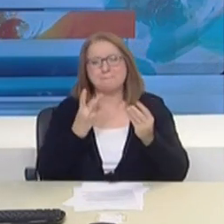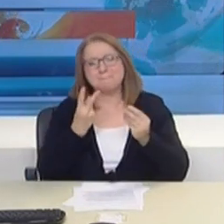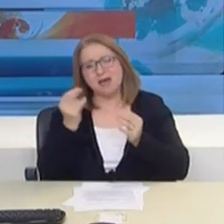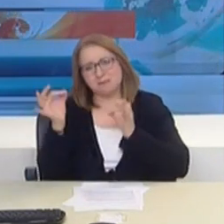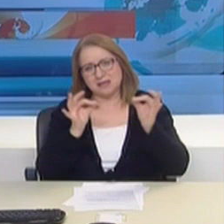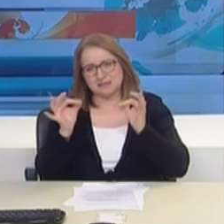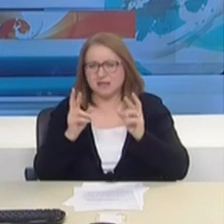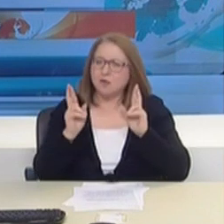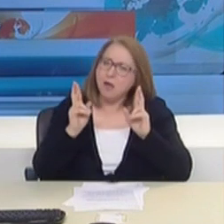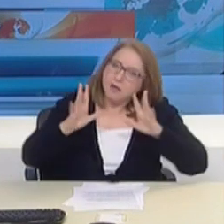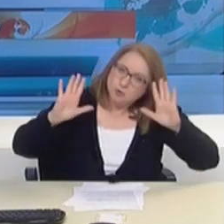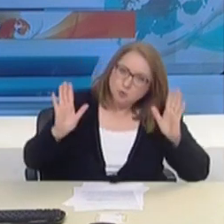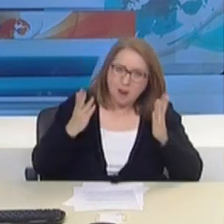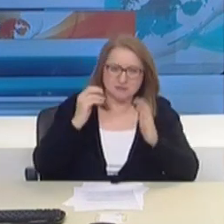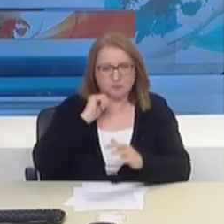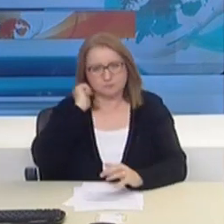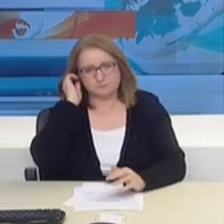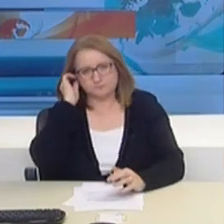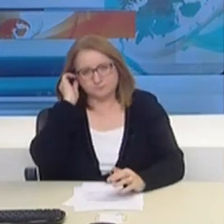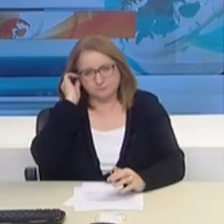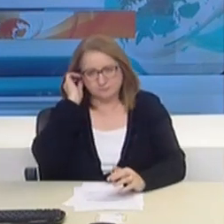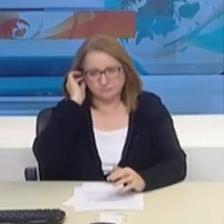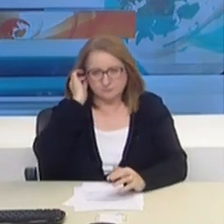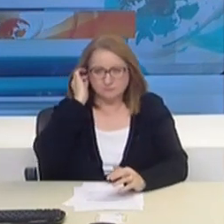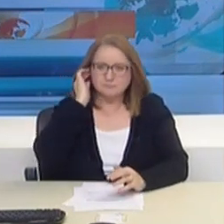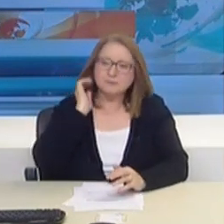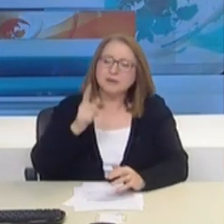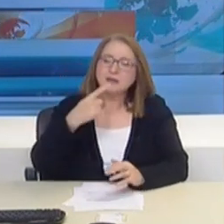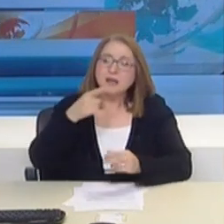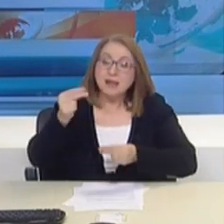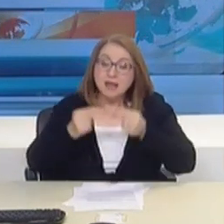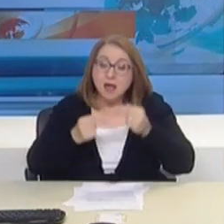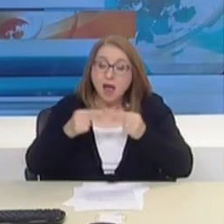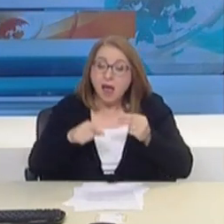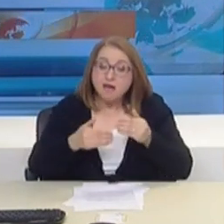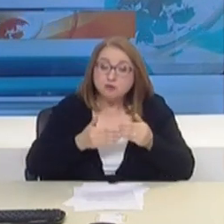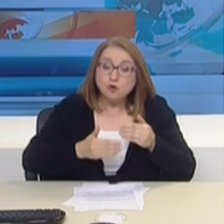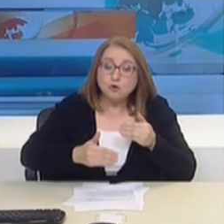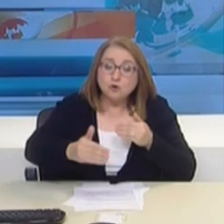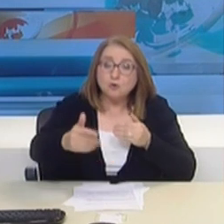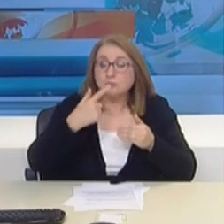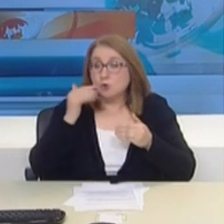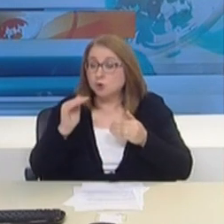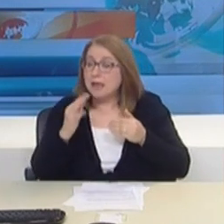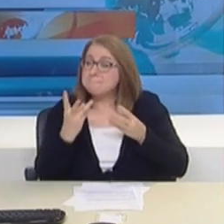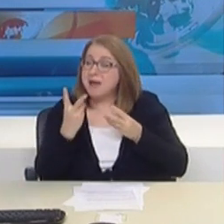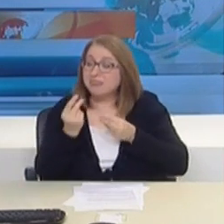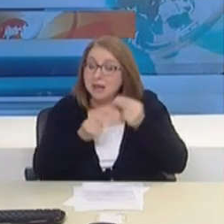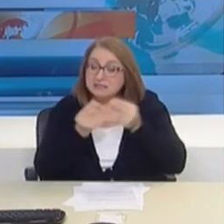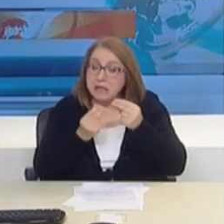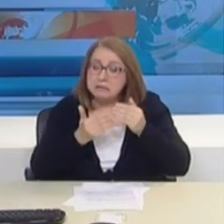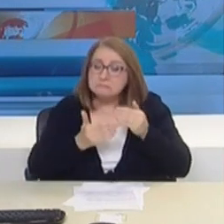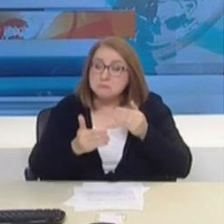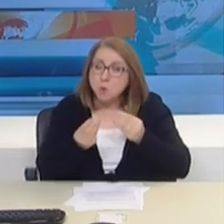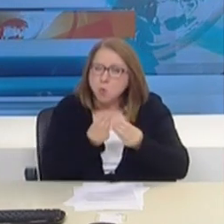Ποιες είναι οι εκτιμήσεις με βάση τα μαθηματικά μοντέλα για την κορύφωση της νόσου στη χώρα μας το επόμενο διάστημα με τα μέχρι στιγμής δεδομένα? Στο πλαίσιο αυτό,